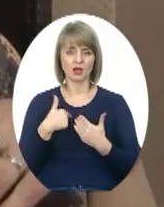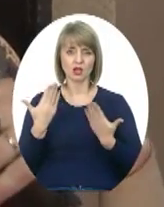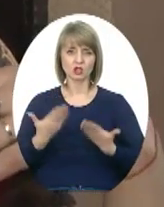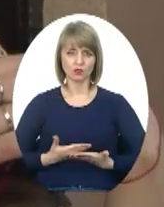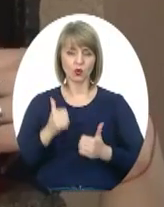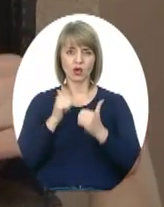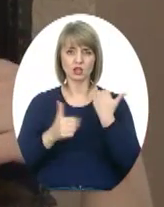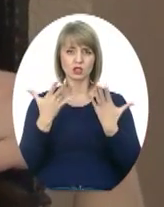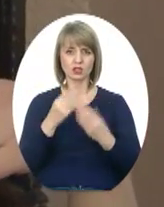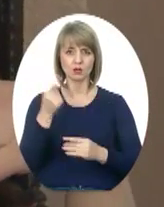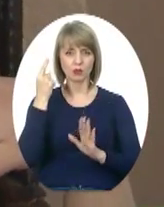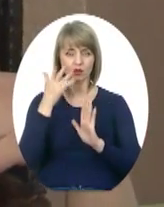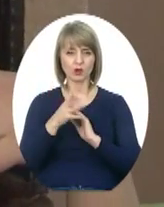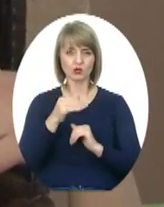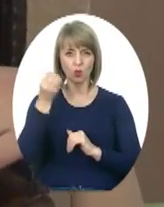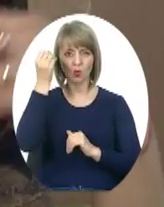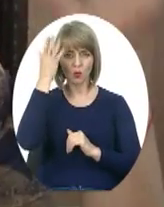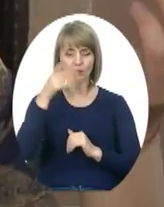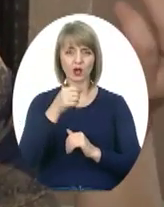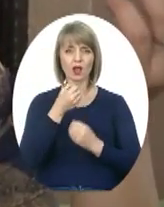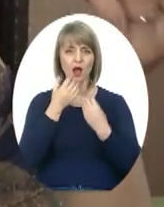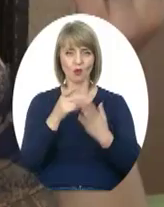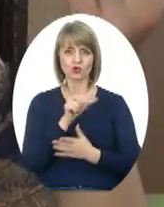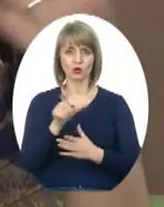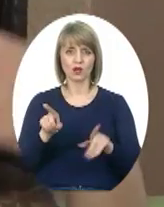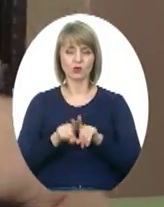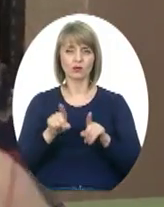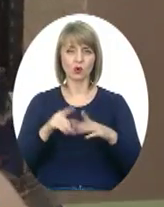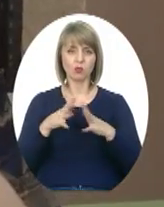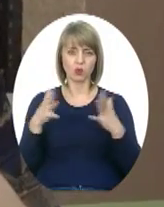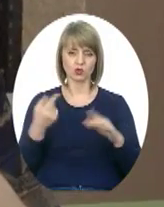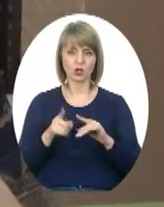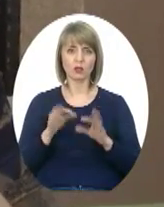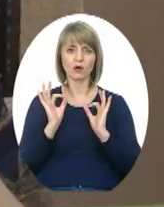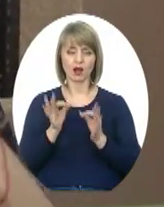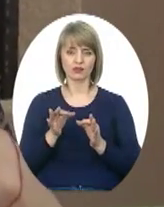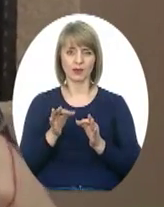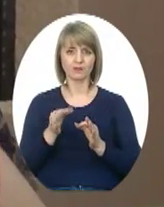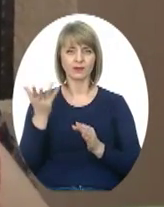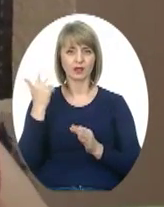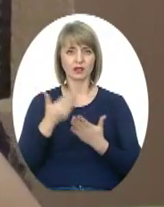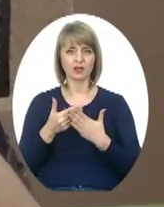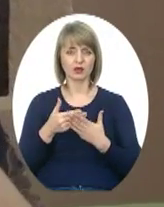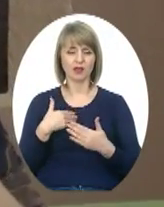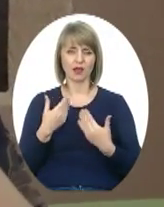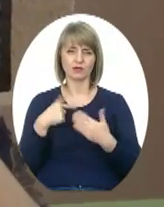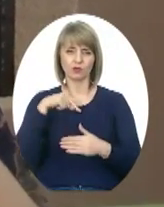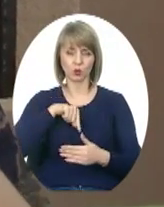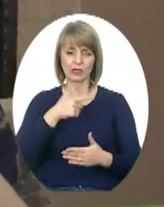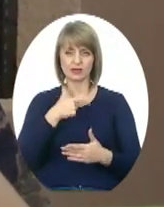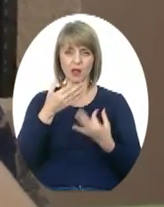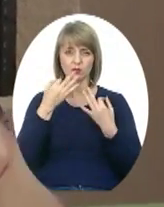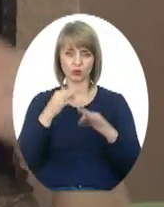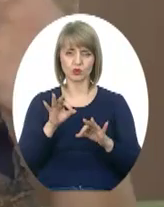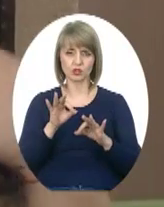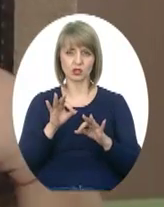сейчас, например, живу и каждый день понимаю, что умных и хороших людей все равно больше. Это правда. И вот когда, наверное, я